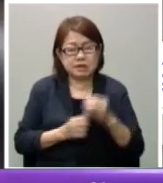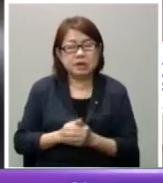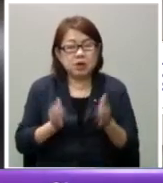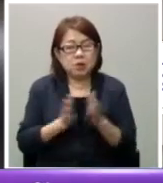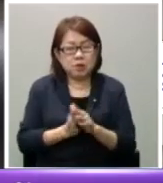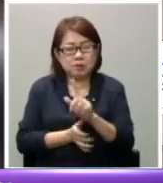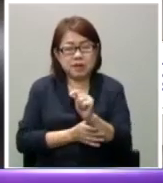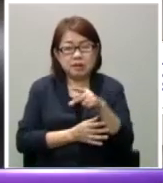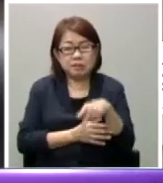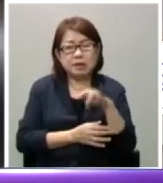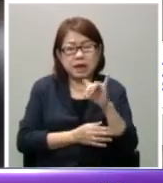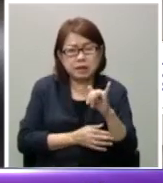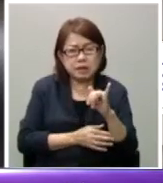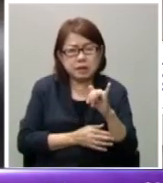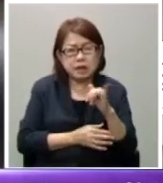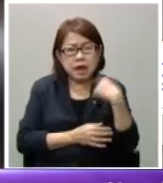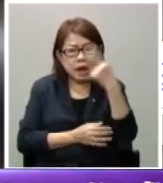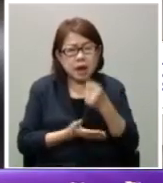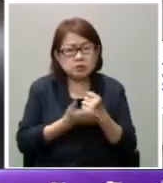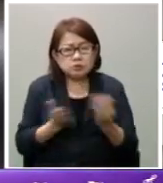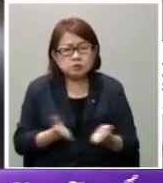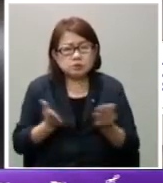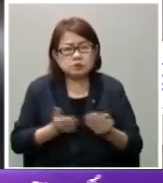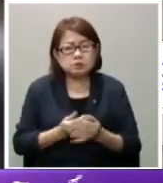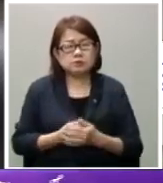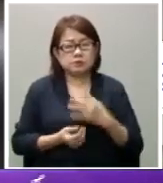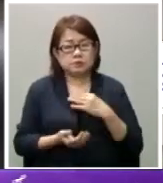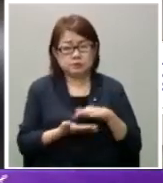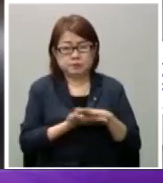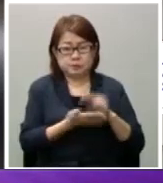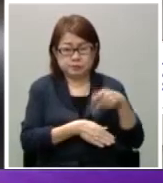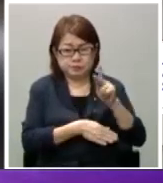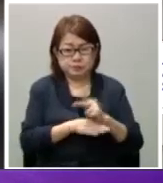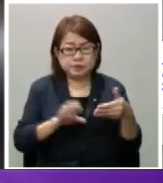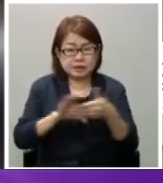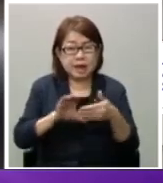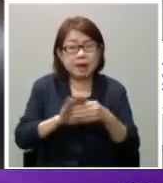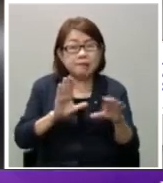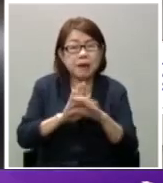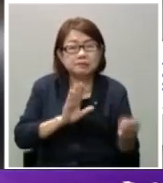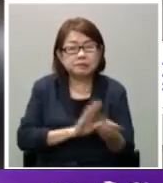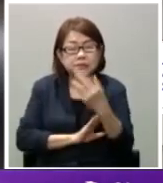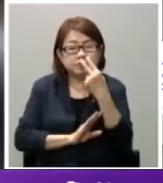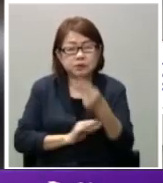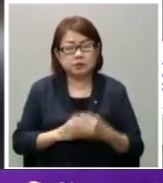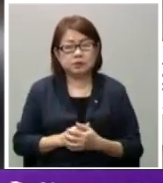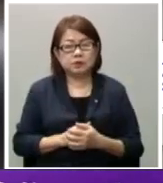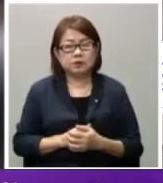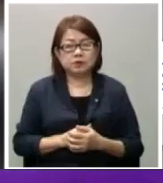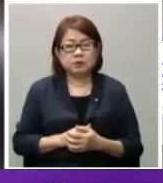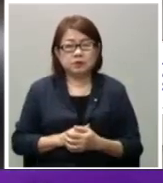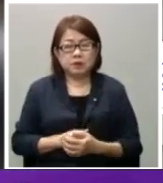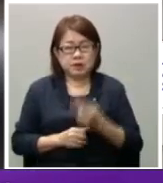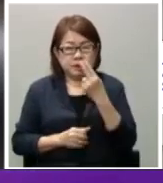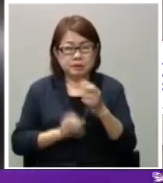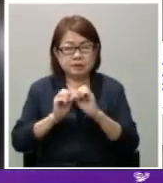TTI TTI นี่ใครอยู่เบื้องหลังครับผมขออนุญาตท่านประธานสไลด์ข้อมูลนะครับคอนซัลเทียม MT ครับจะได้เ